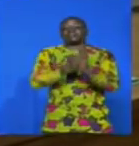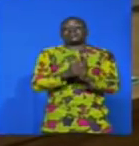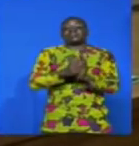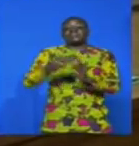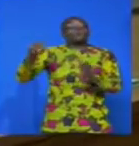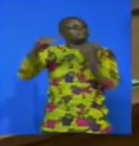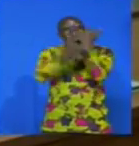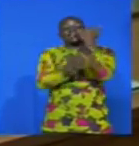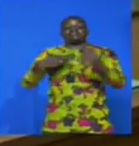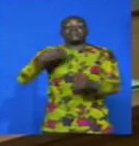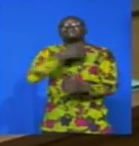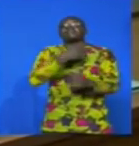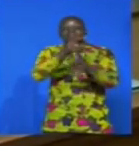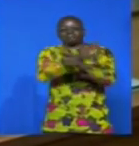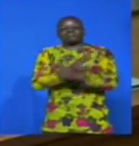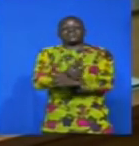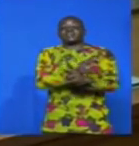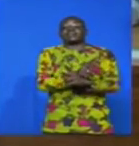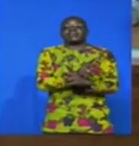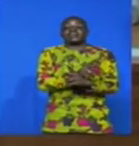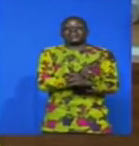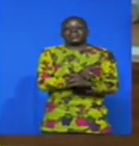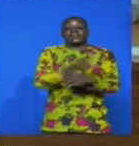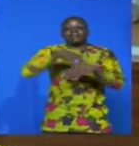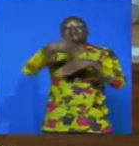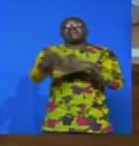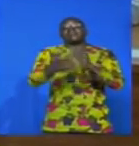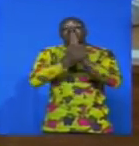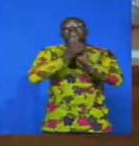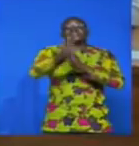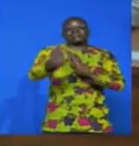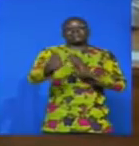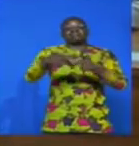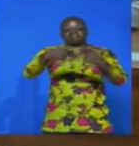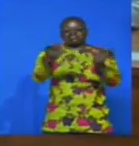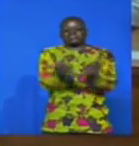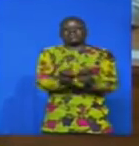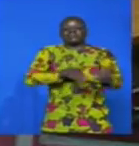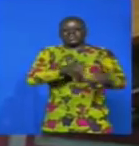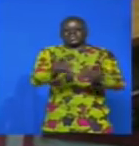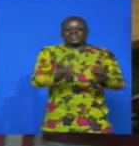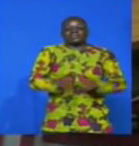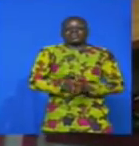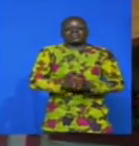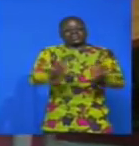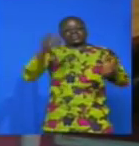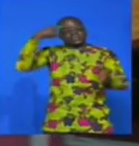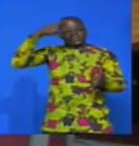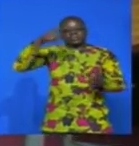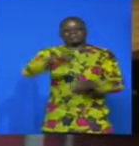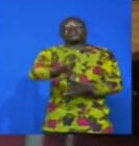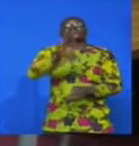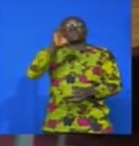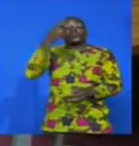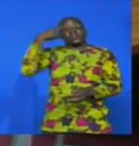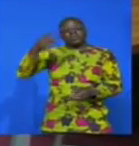entendent consolider. Après les experts, place aux directeurs généraux qui vont se retrouver pour